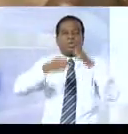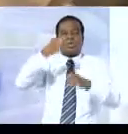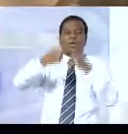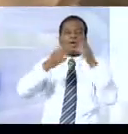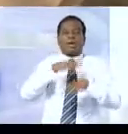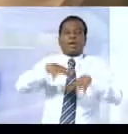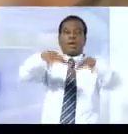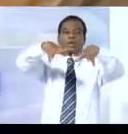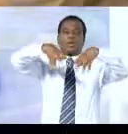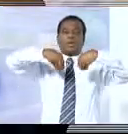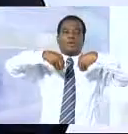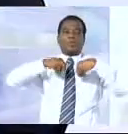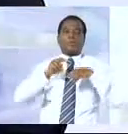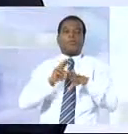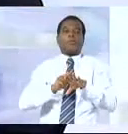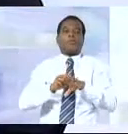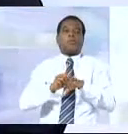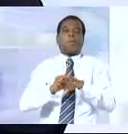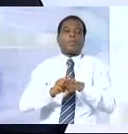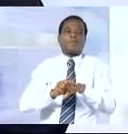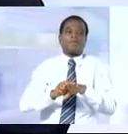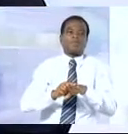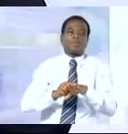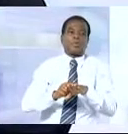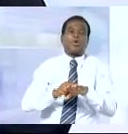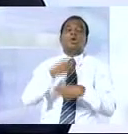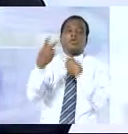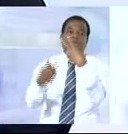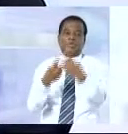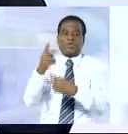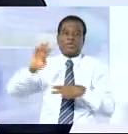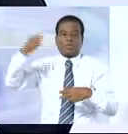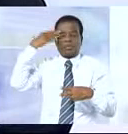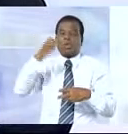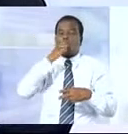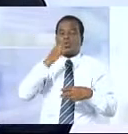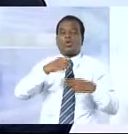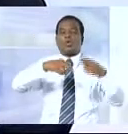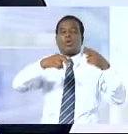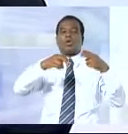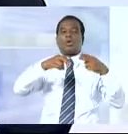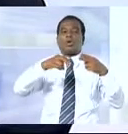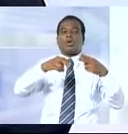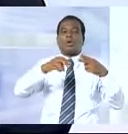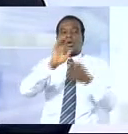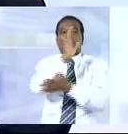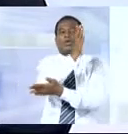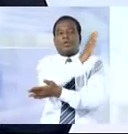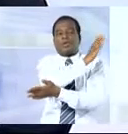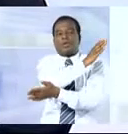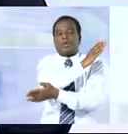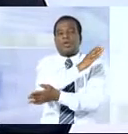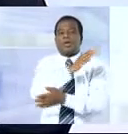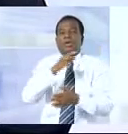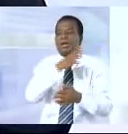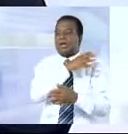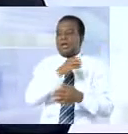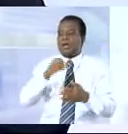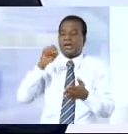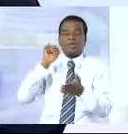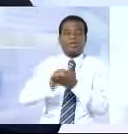et adoption. Suivant cette visite du ministre des Eaux et Forêts, Babodaré, à la Sceau des Forts, structure